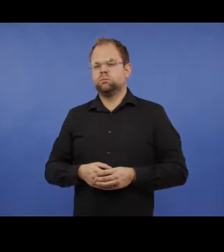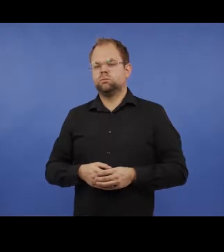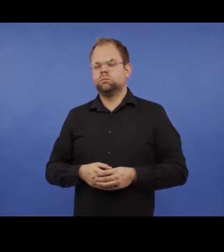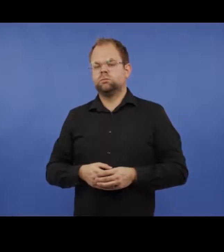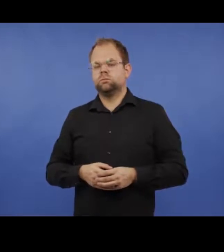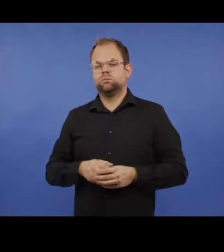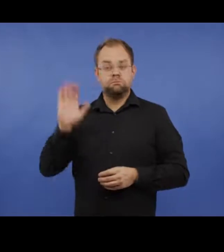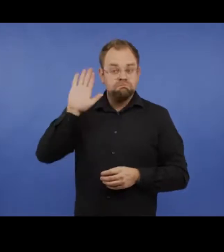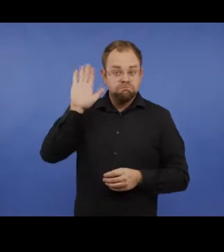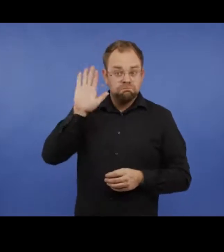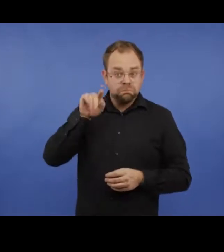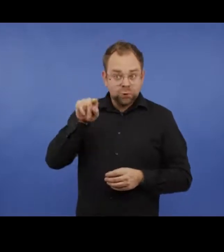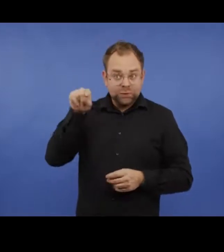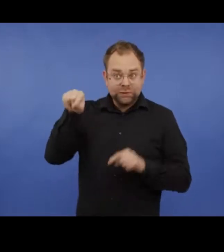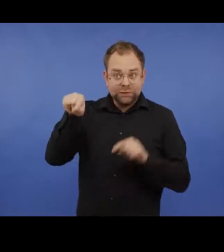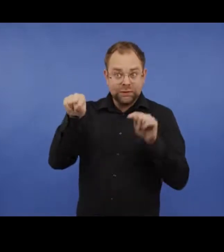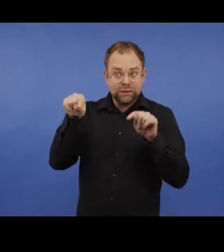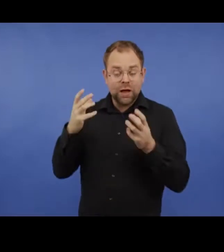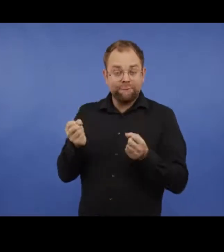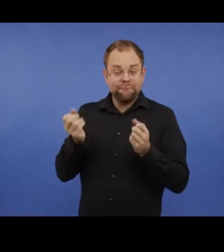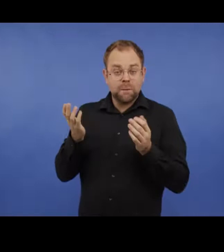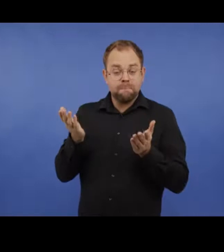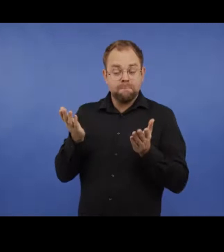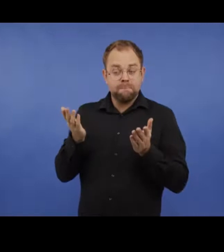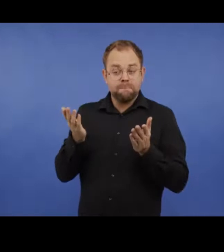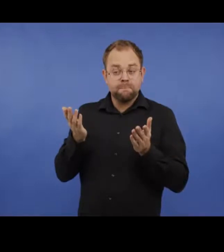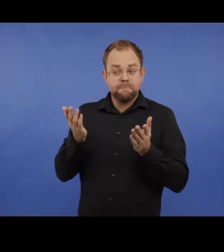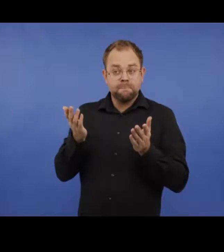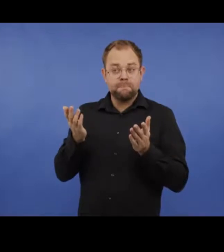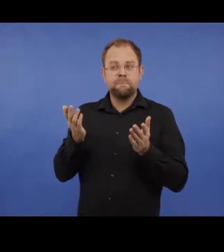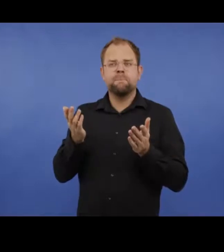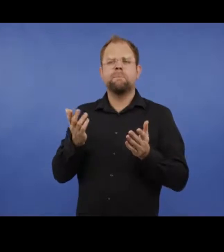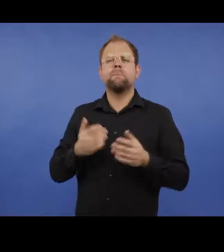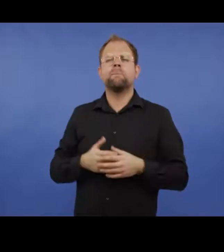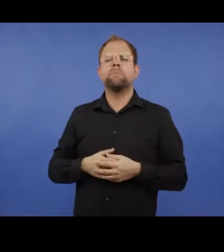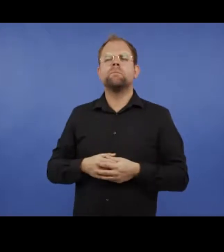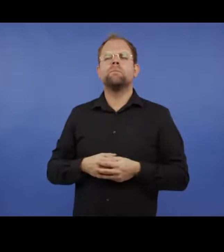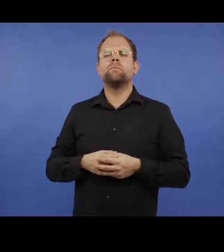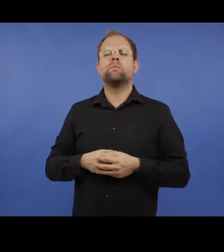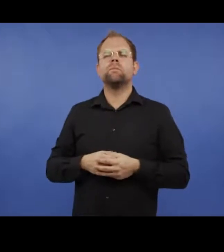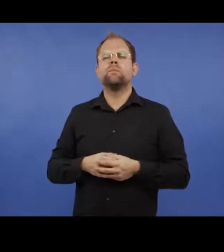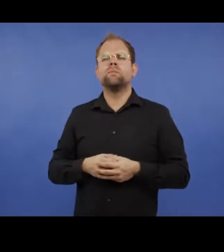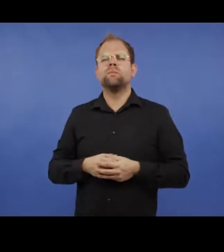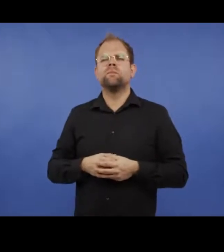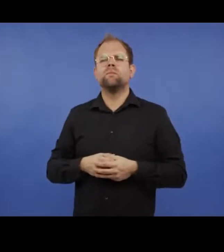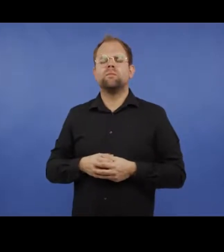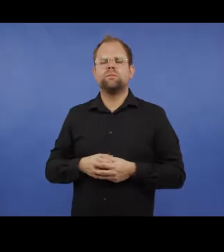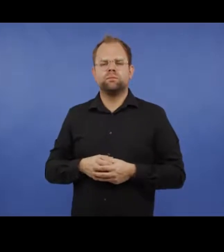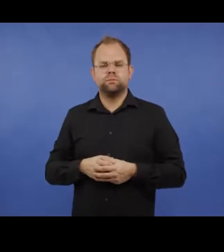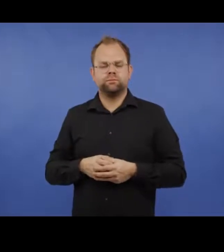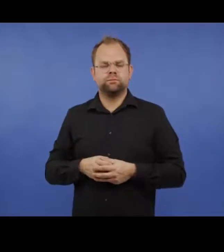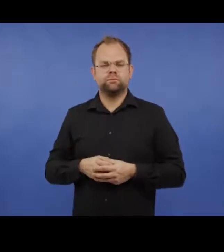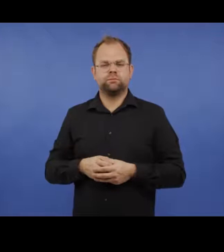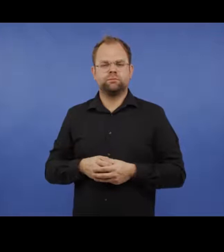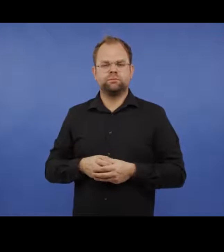في البداية أود أن أشكر الجميع. Good morning. At the beginning, I'd like to thank